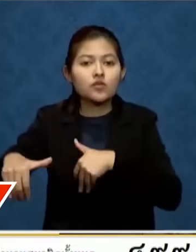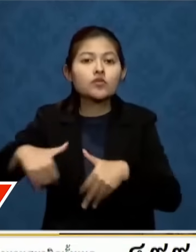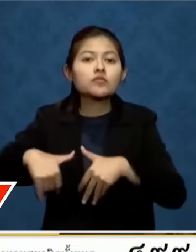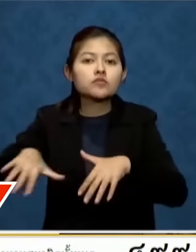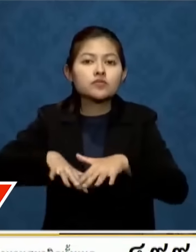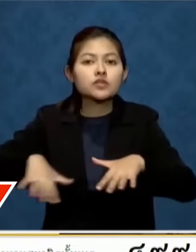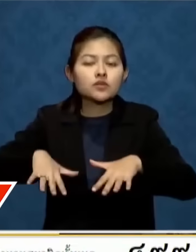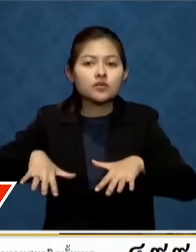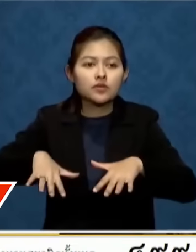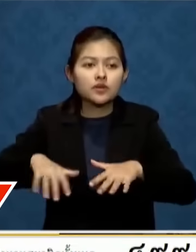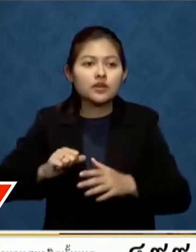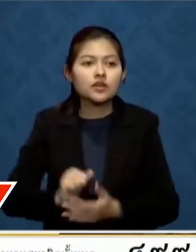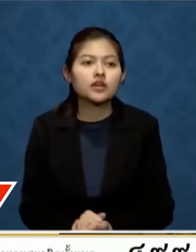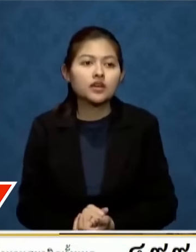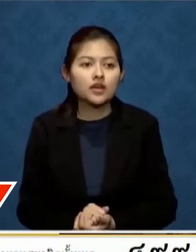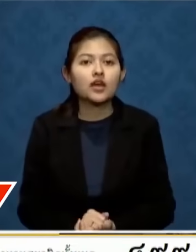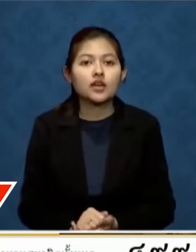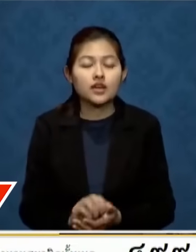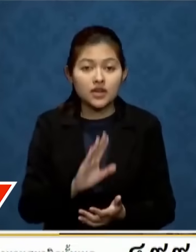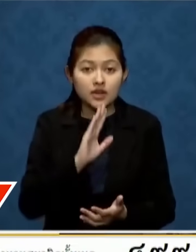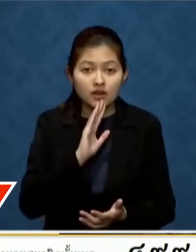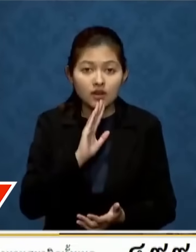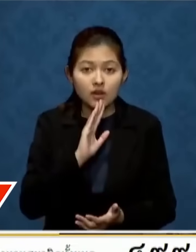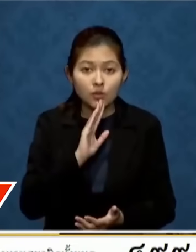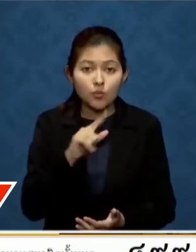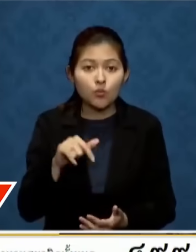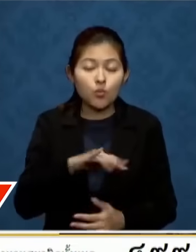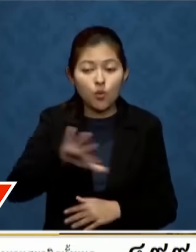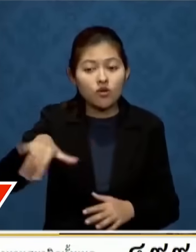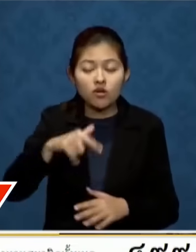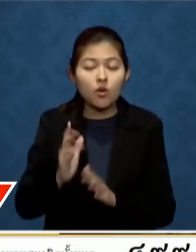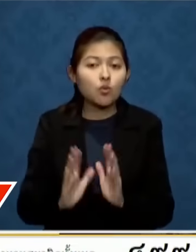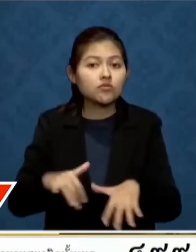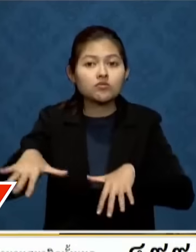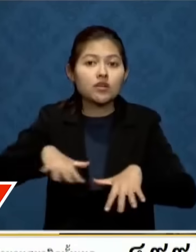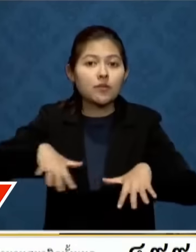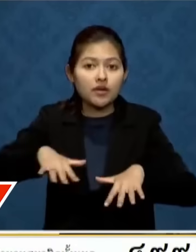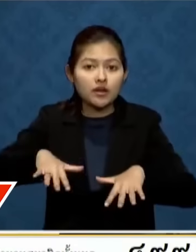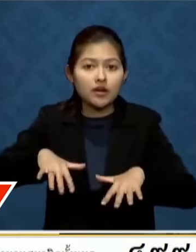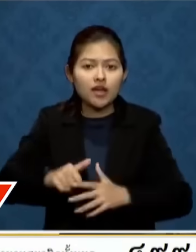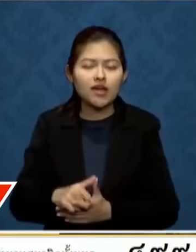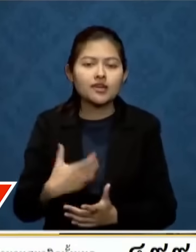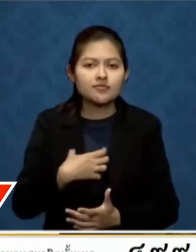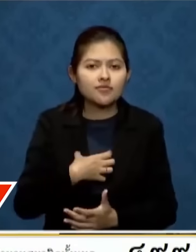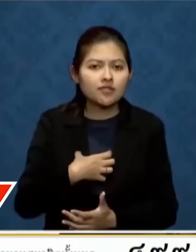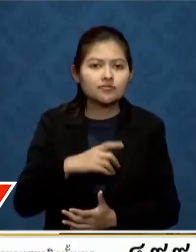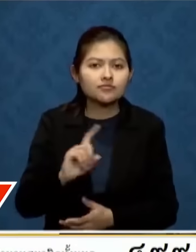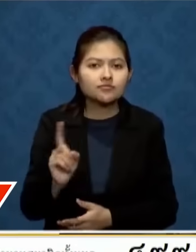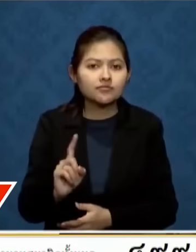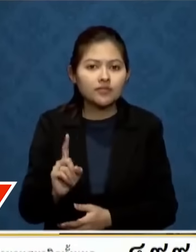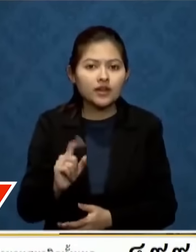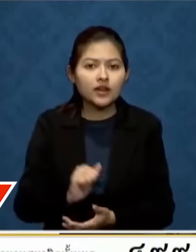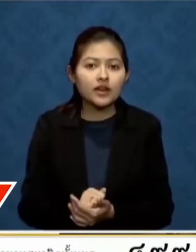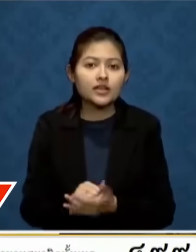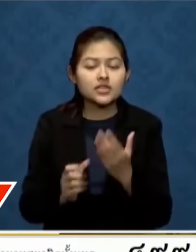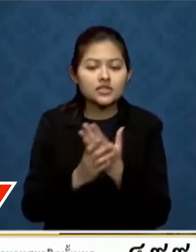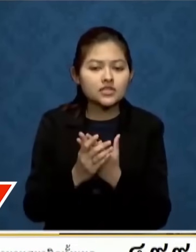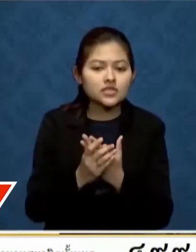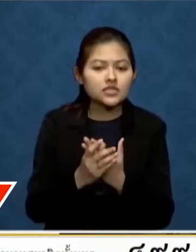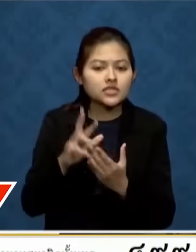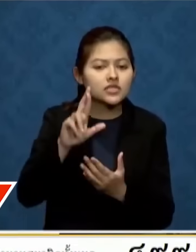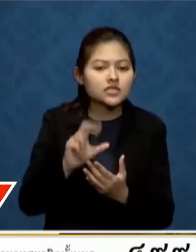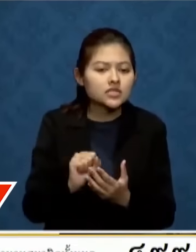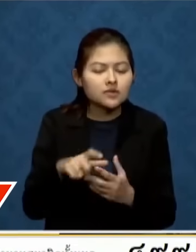รมดาคนนึงนะคะว่าถ้าเกิดว่าเราเป็นประชาชนธรรมดาคนนึงเนี่ยเราอยากจะได้สภาแบบไหนนะ